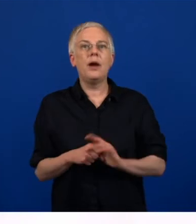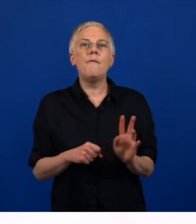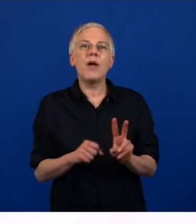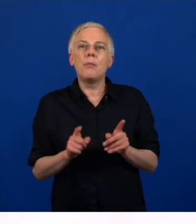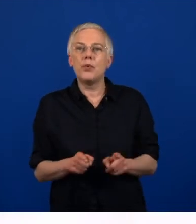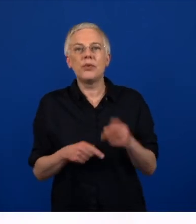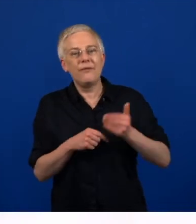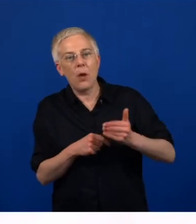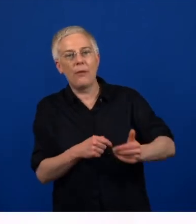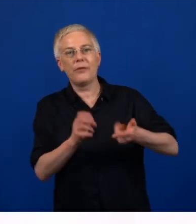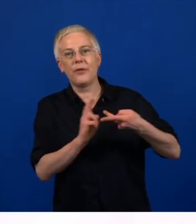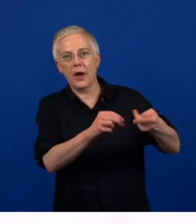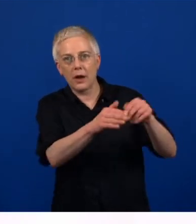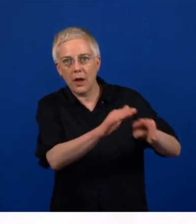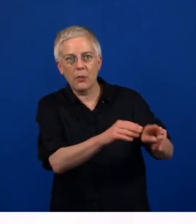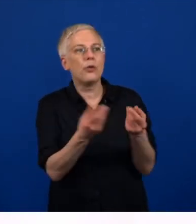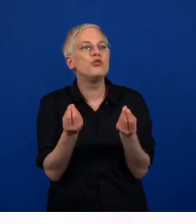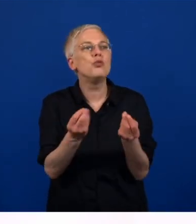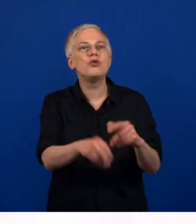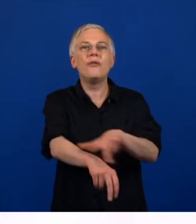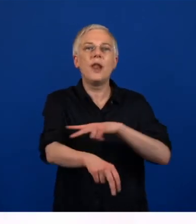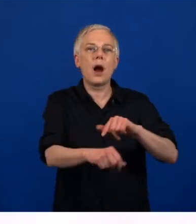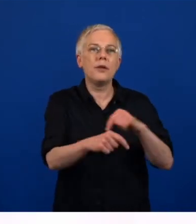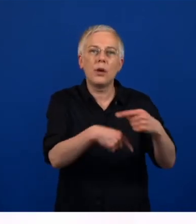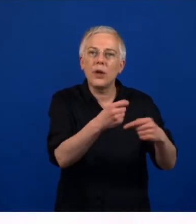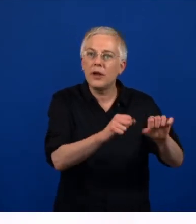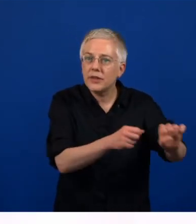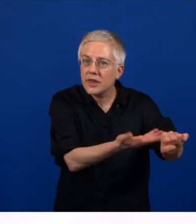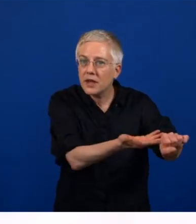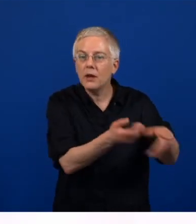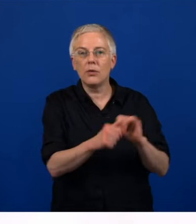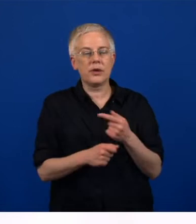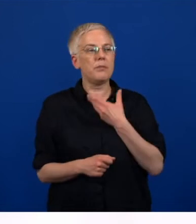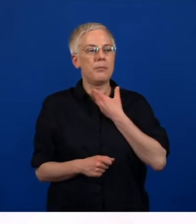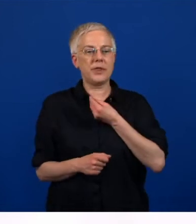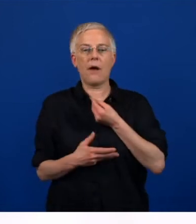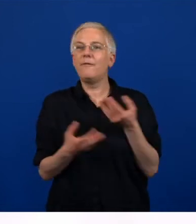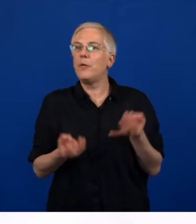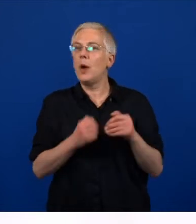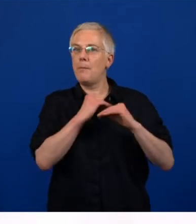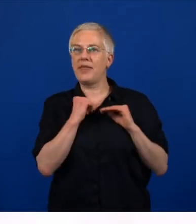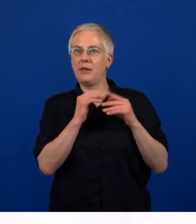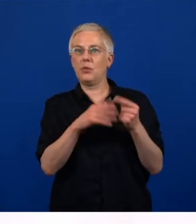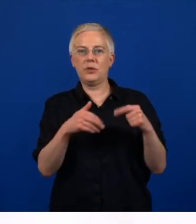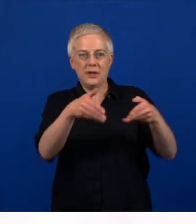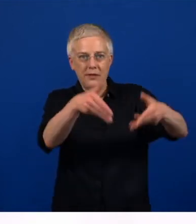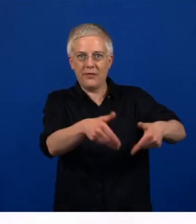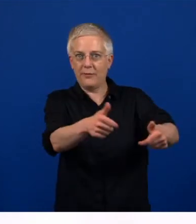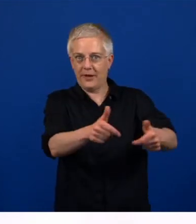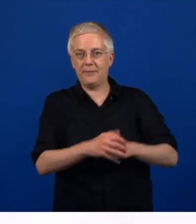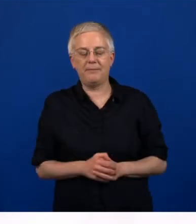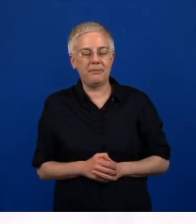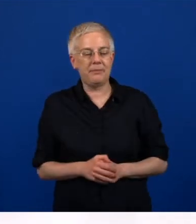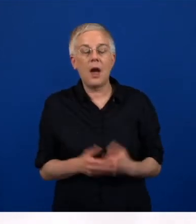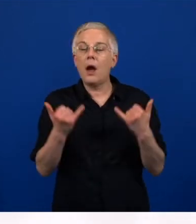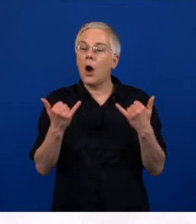der Krankenhausbehandlungen, auch über den Bedarf. Und wenn ich dann sehe, dass wir heute 180 Patienten im Krankenhaus haben